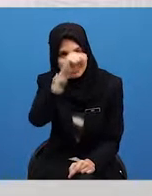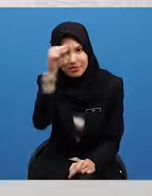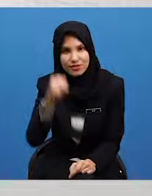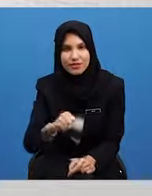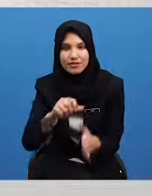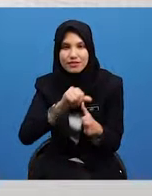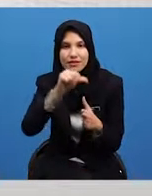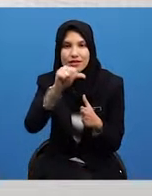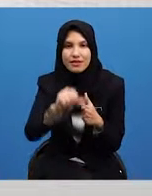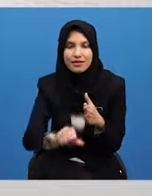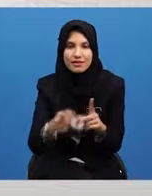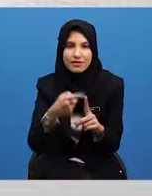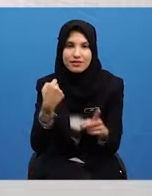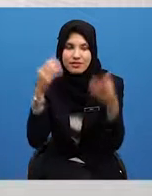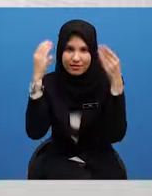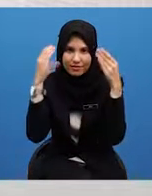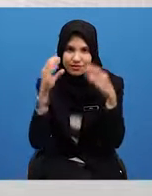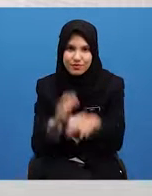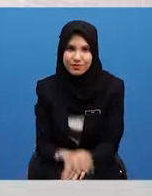soalan yang terakhir dari cikgu.